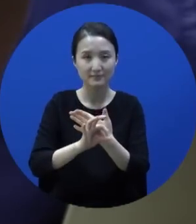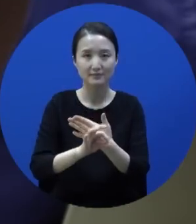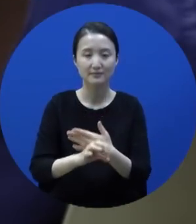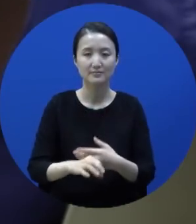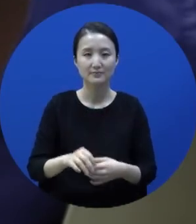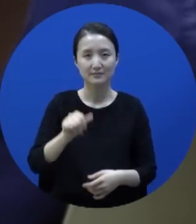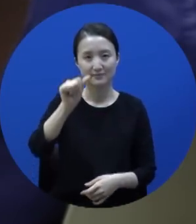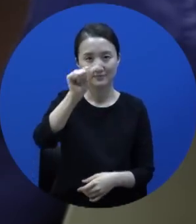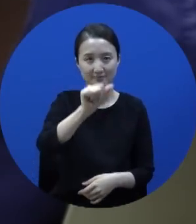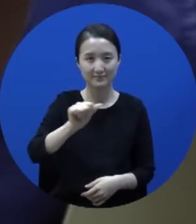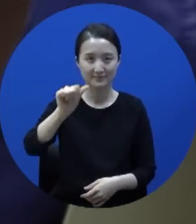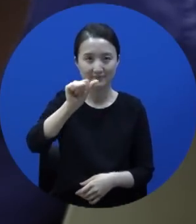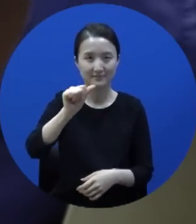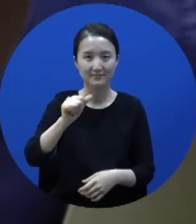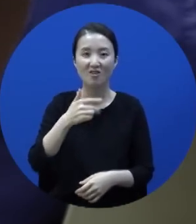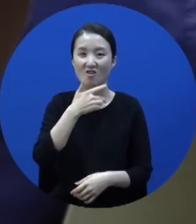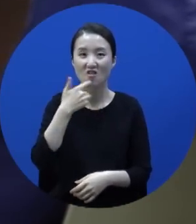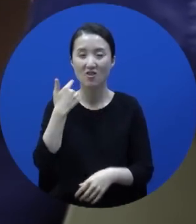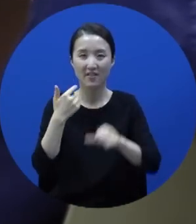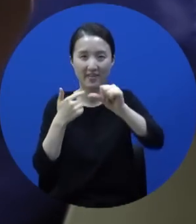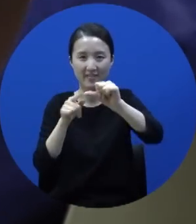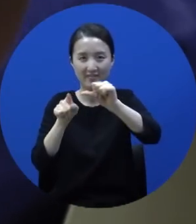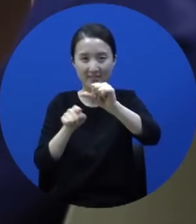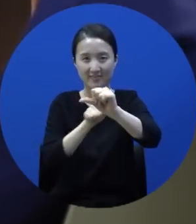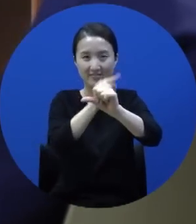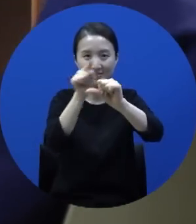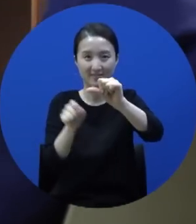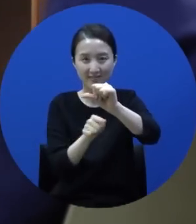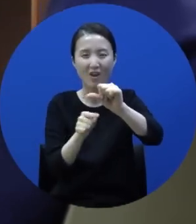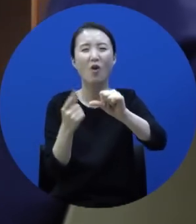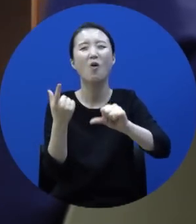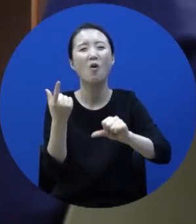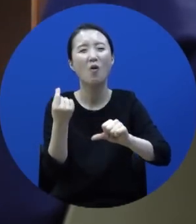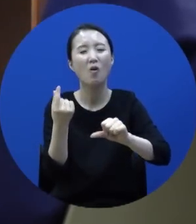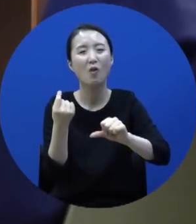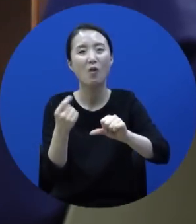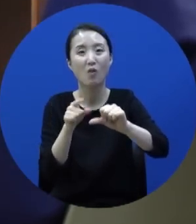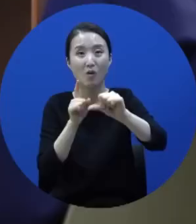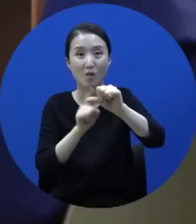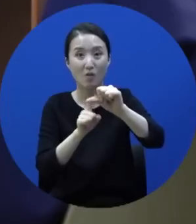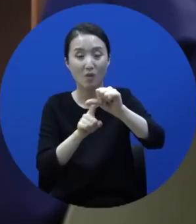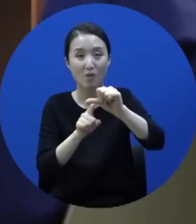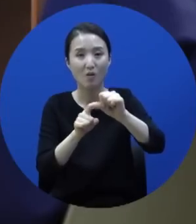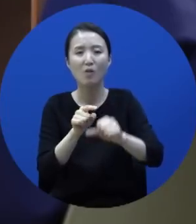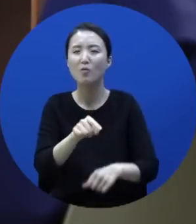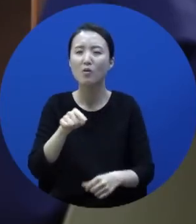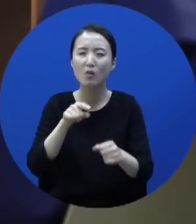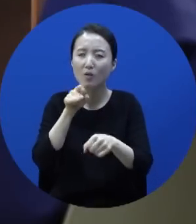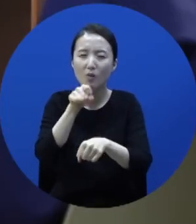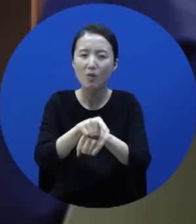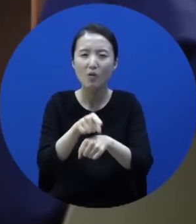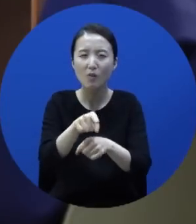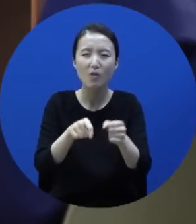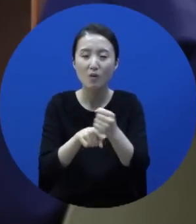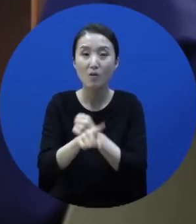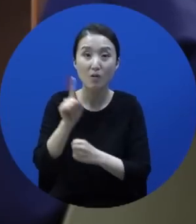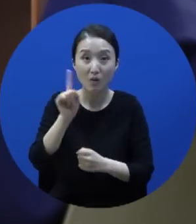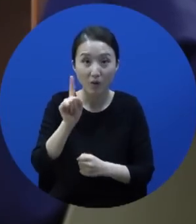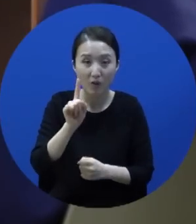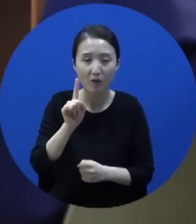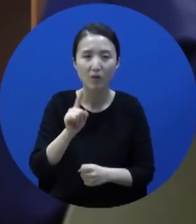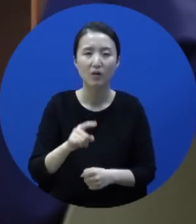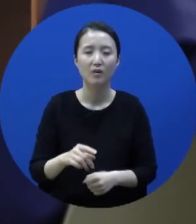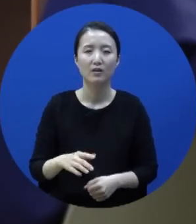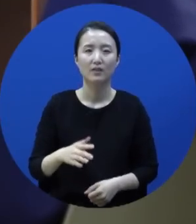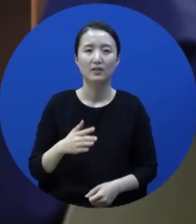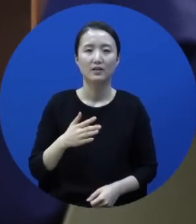골뱅이라고 하는데 골뱅이라는 표시 아시죠? 그 골뱅이를 할 때 미디어에 뭐가 있냐면 언급한다고